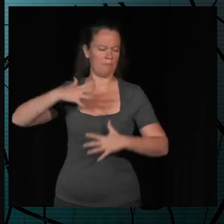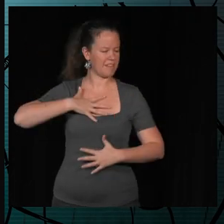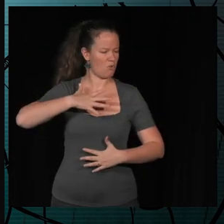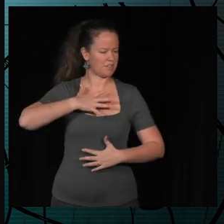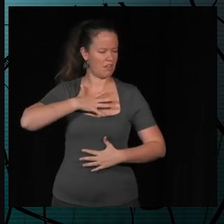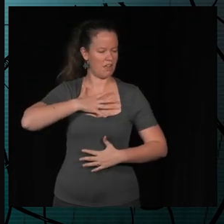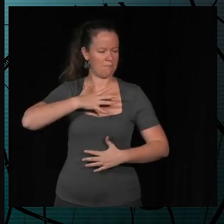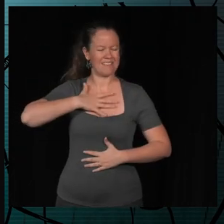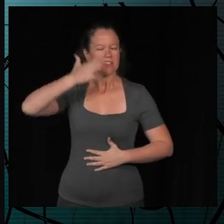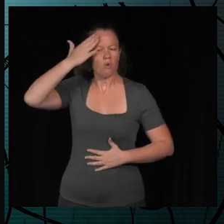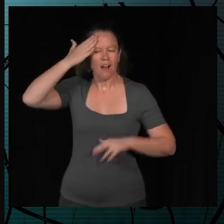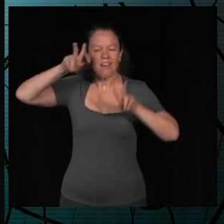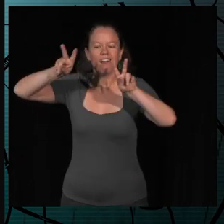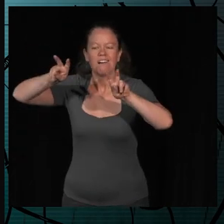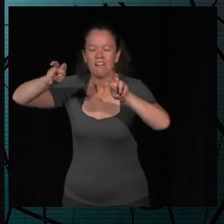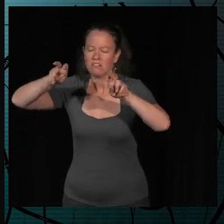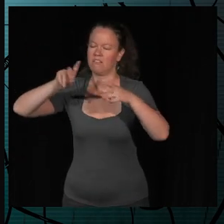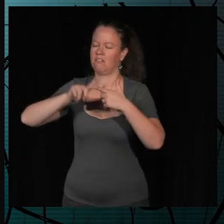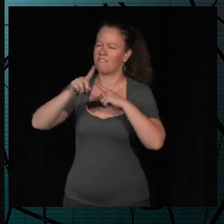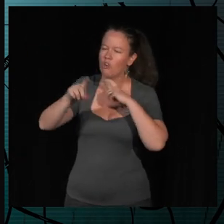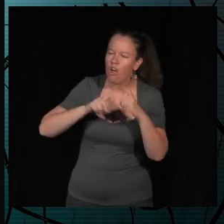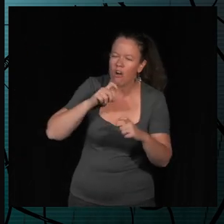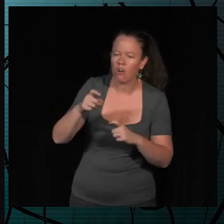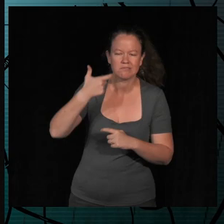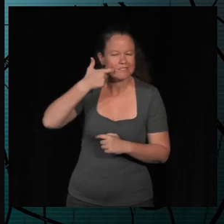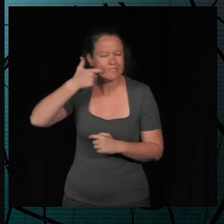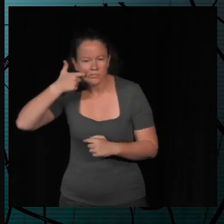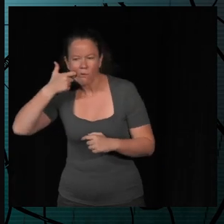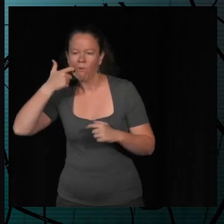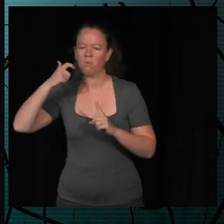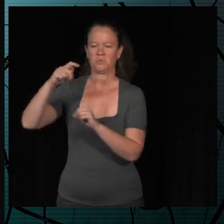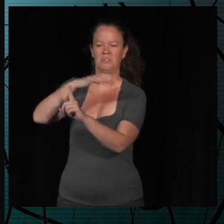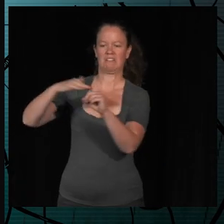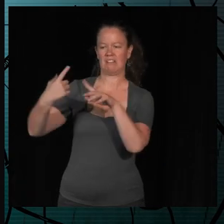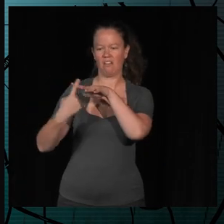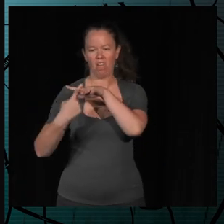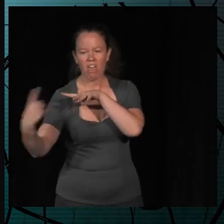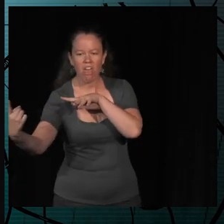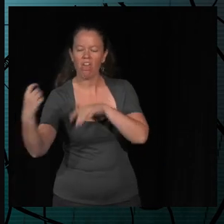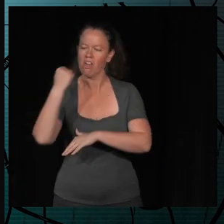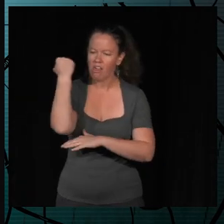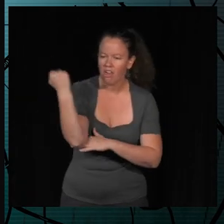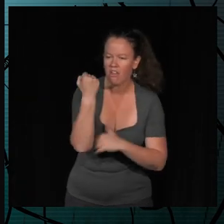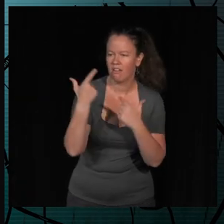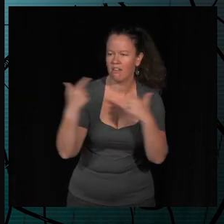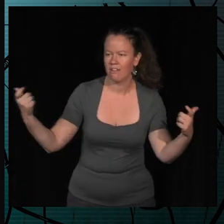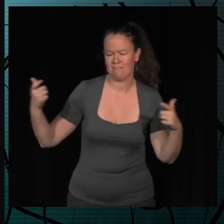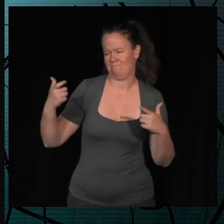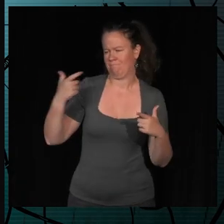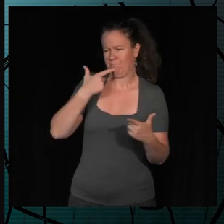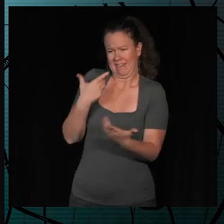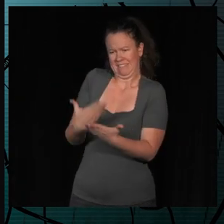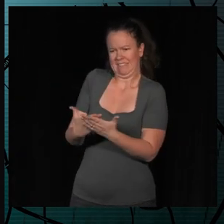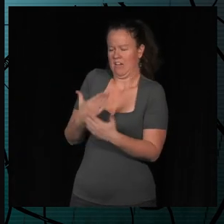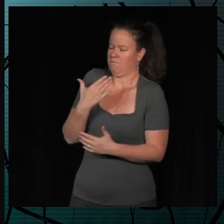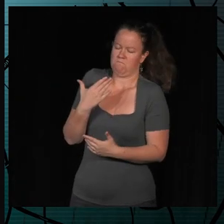violence addiction désocialisations d réalisations on va pas mettre l'accent sur sur